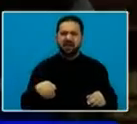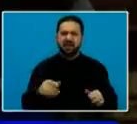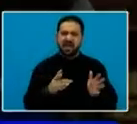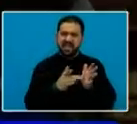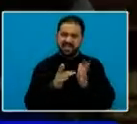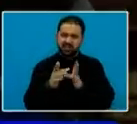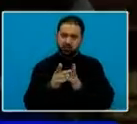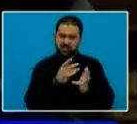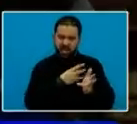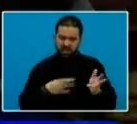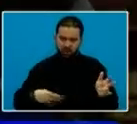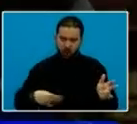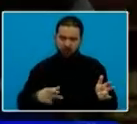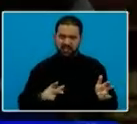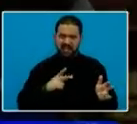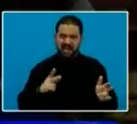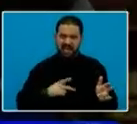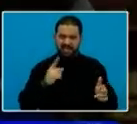paradigma. E criteriu.